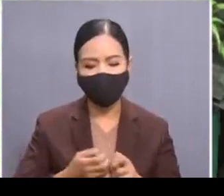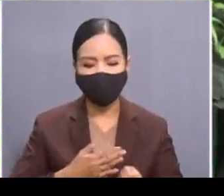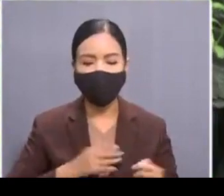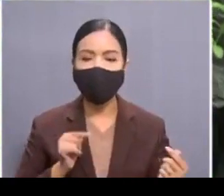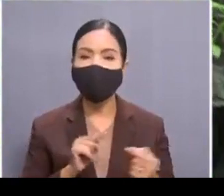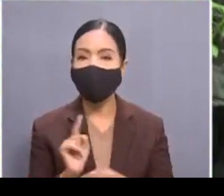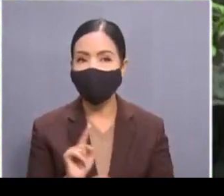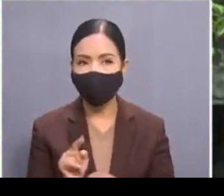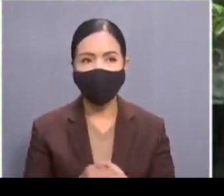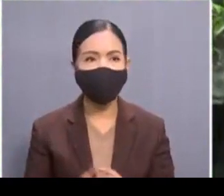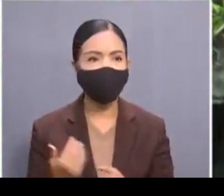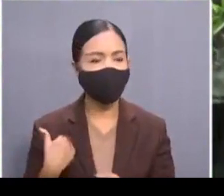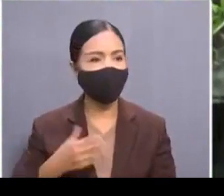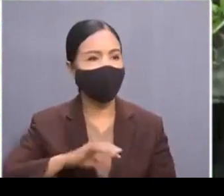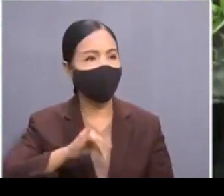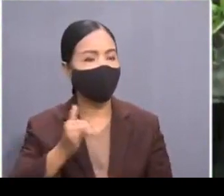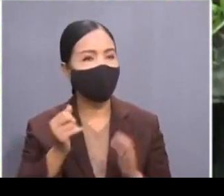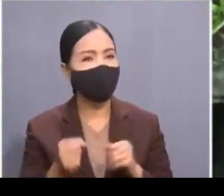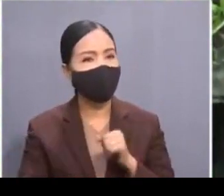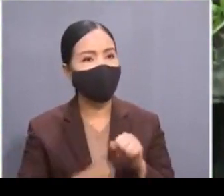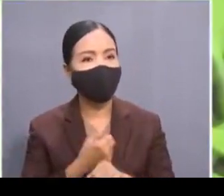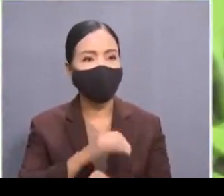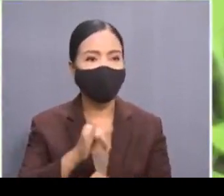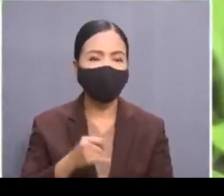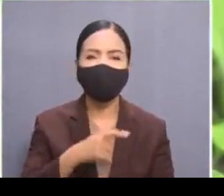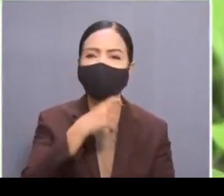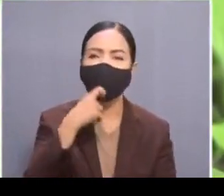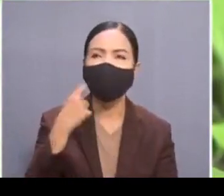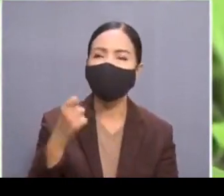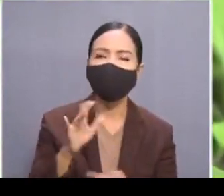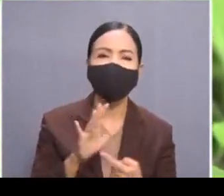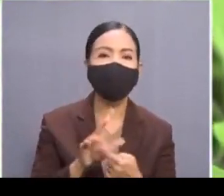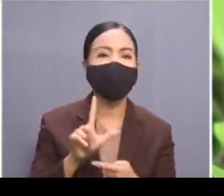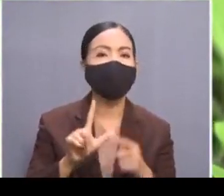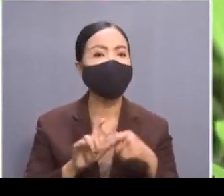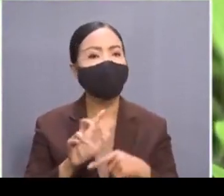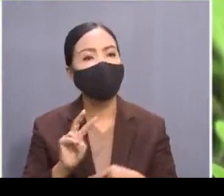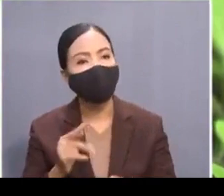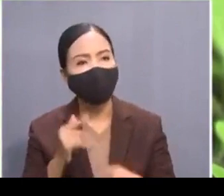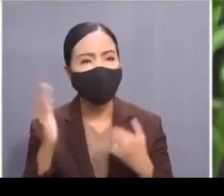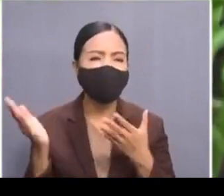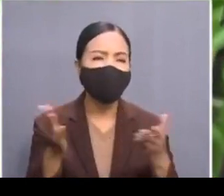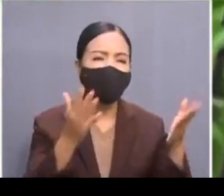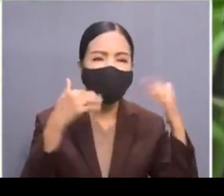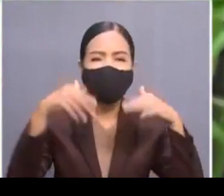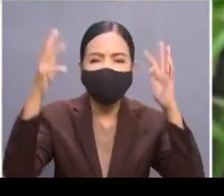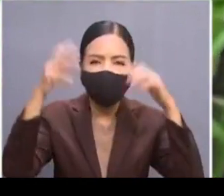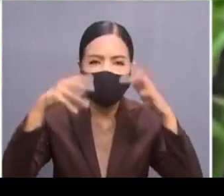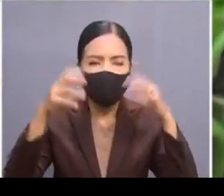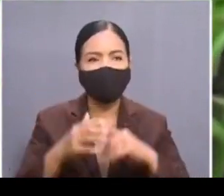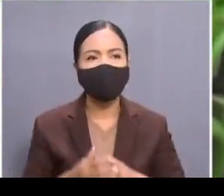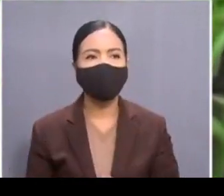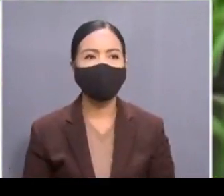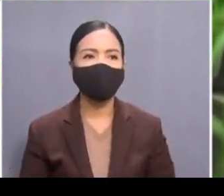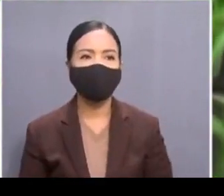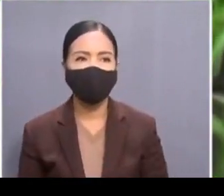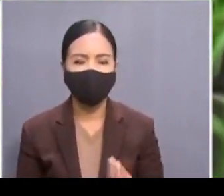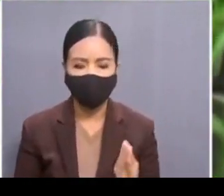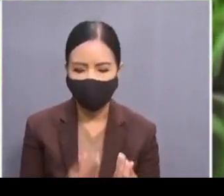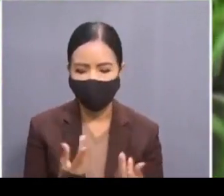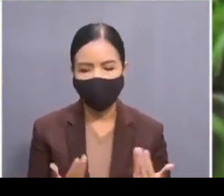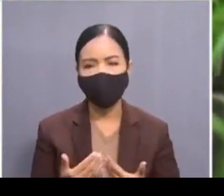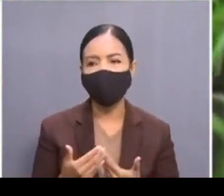รงไหนบางครั้งบางปีถ้าแล้งจัดหรือว่าเจอฤดูพายุฝนเนี่ยเราจะไม่มีผลผลิต